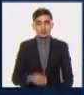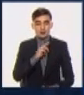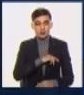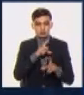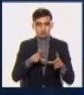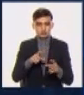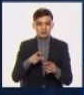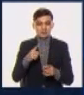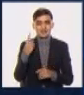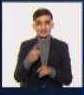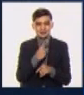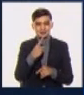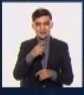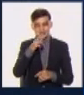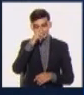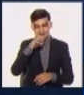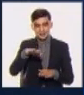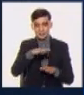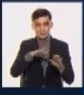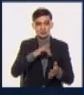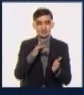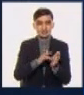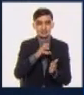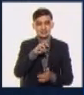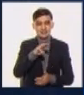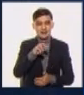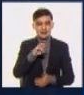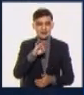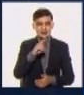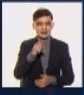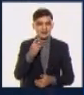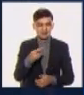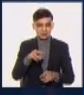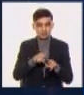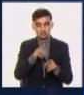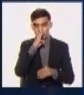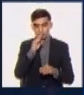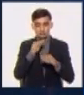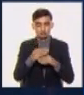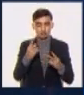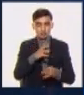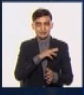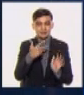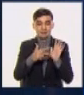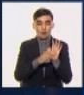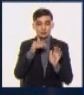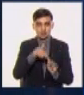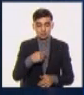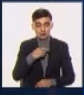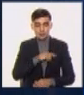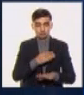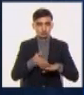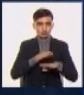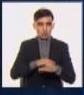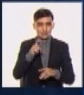Работники единственного в стране центра стерилизации рассказали о том, что за зарплату в 38 тысяч тенге работают с